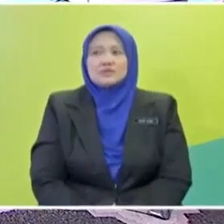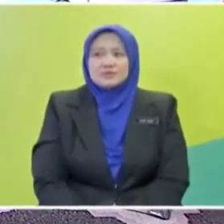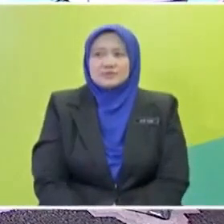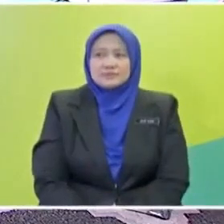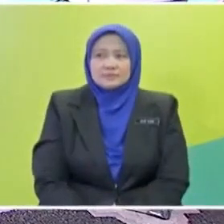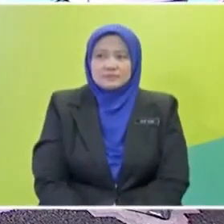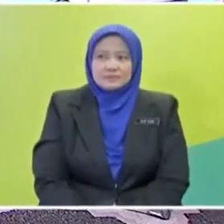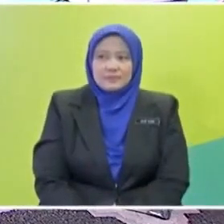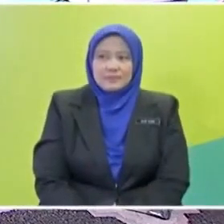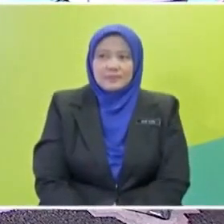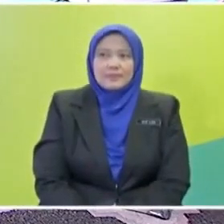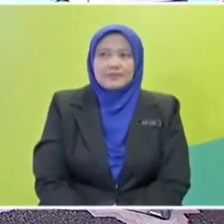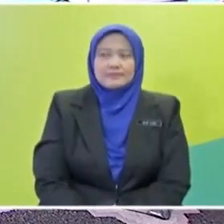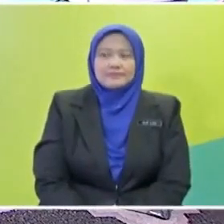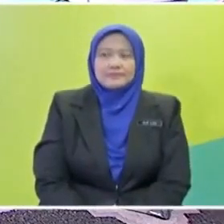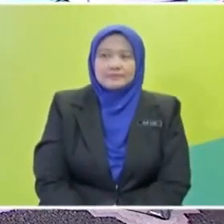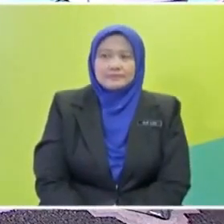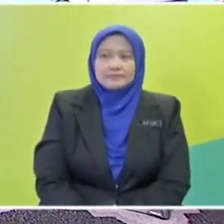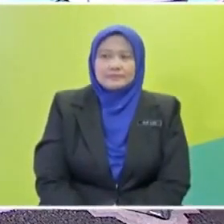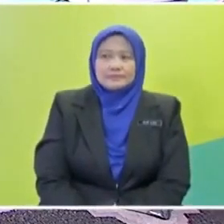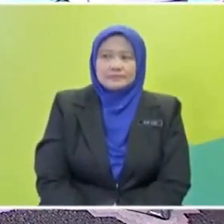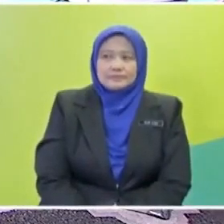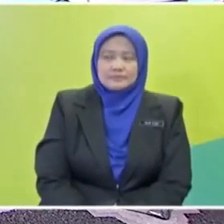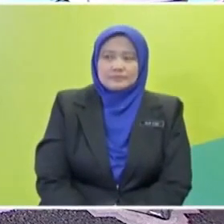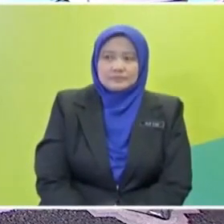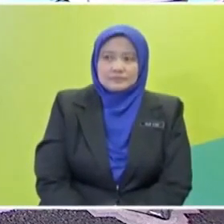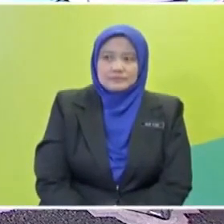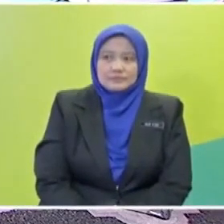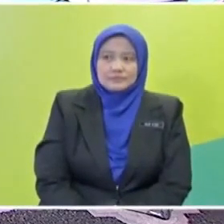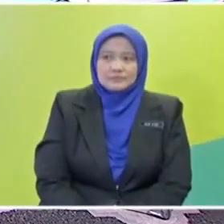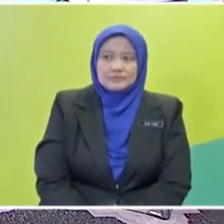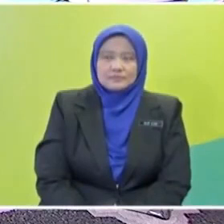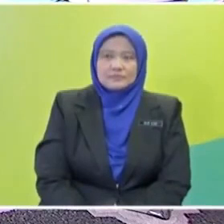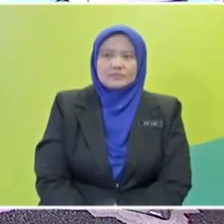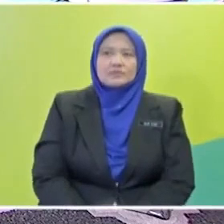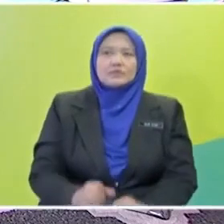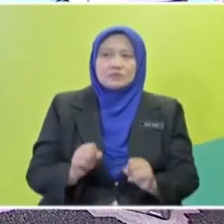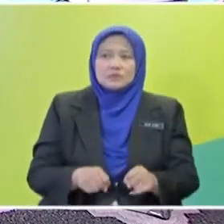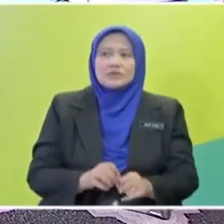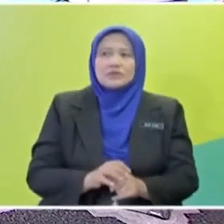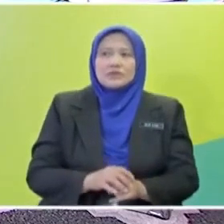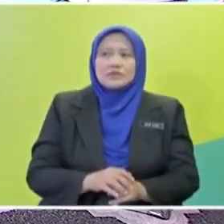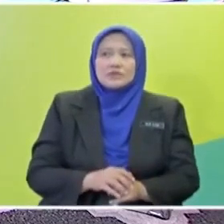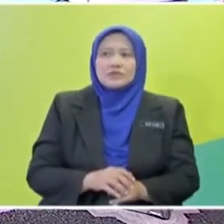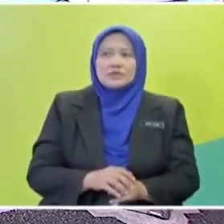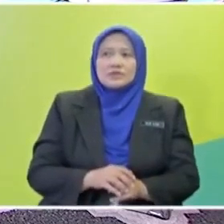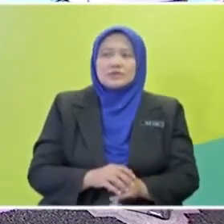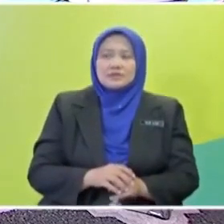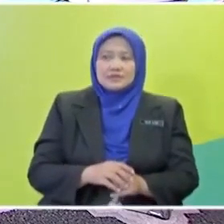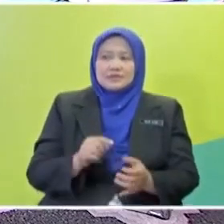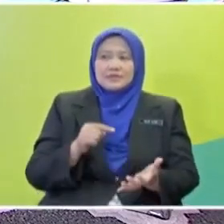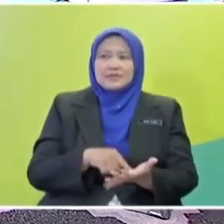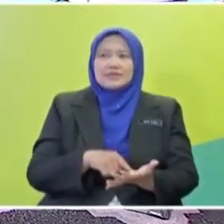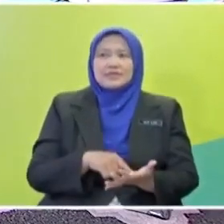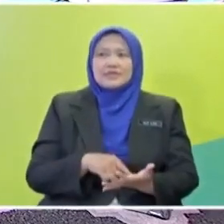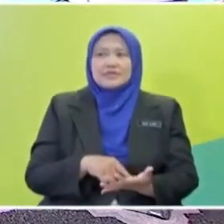Nak bagi orang nampak kan? Ya. Okey cikgu. Nak tahu juga faham ke tak faham. Betul? Orang tengok. Ha, ini dia